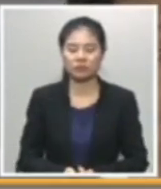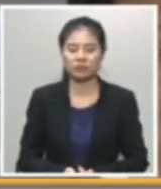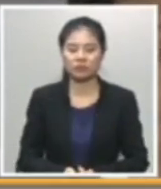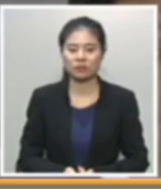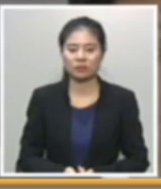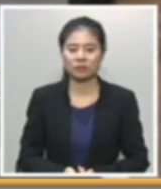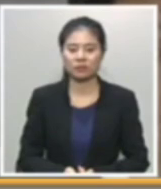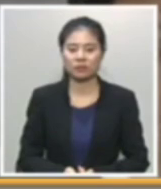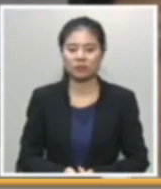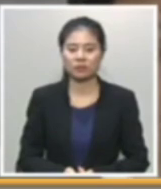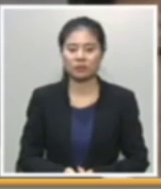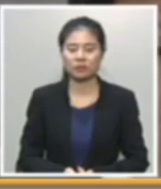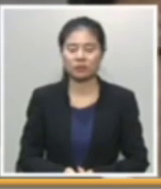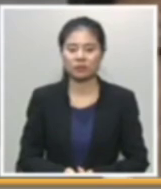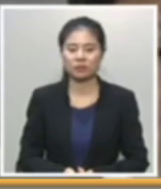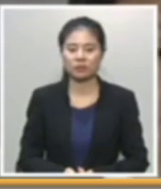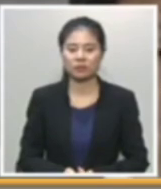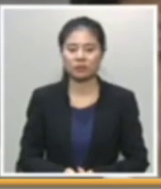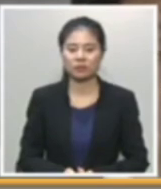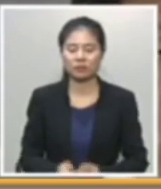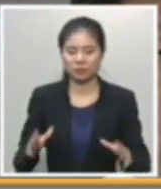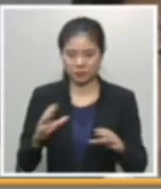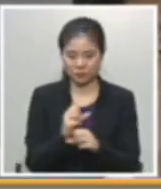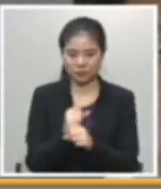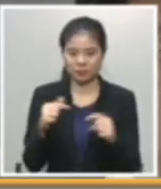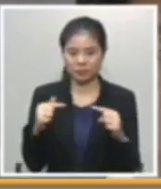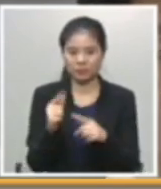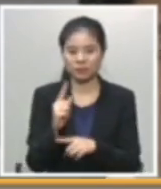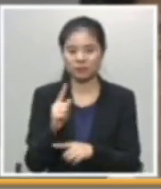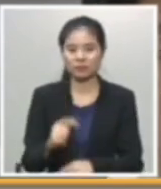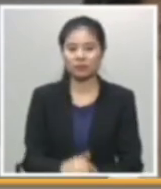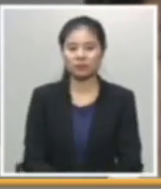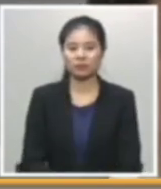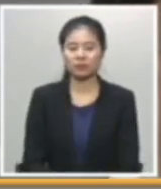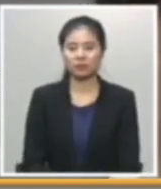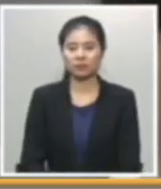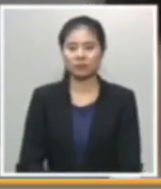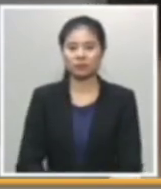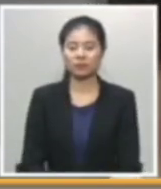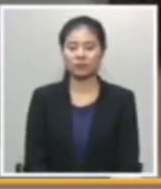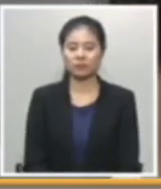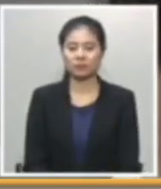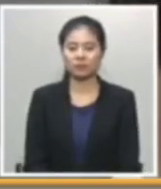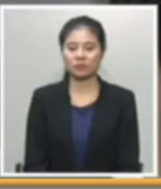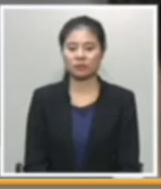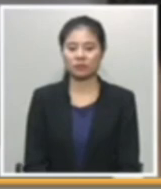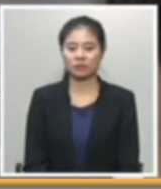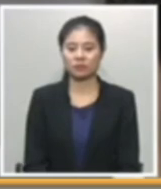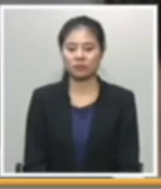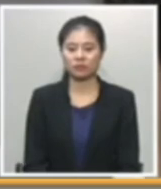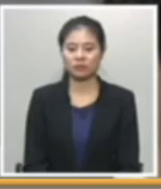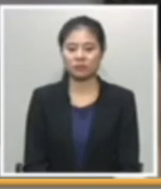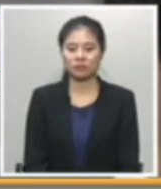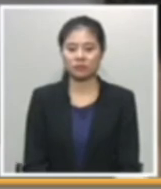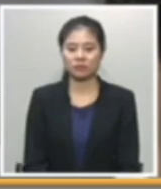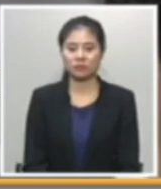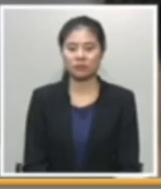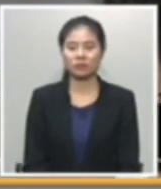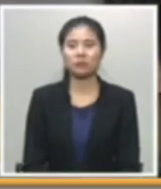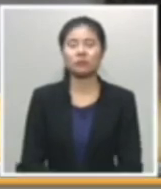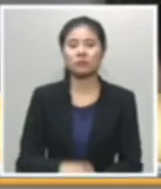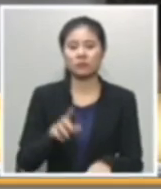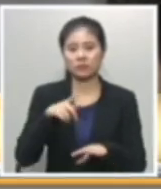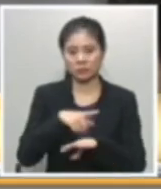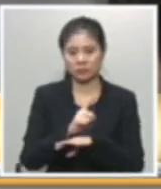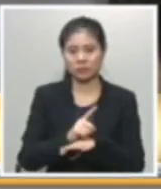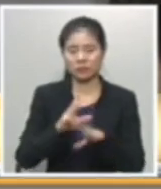านี่เกือบจบแล้วนะฮะอย่างที่ผมสรุปมาว่าการที่ท่านประธานไปรับร่างพิจารณางบประมาณ